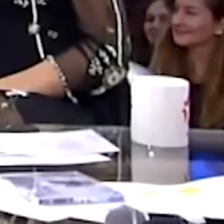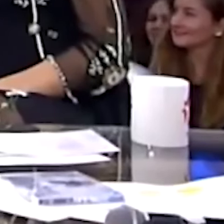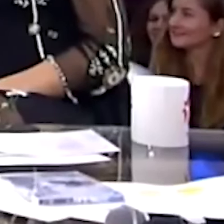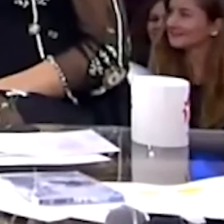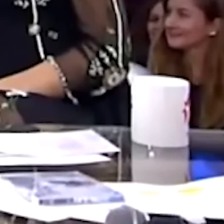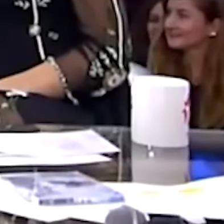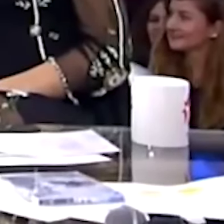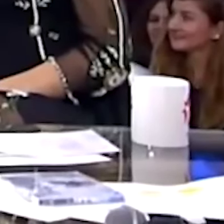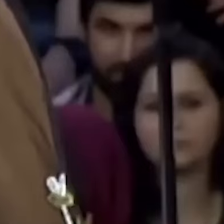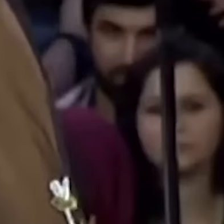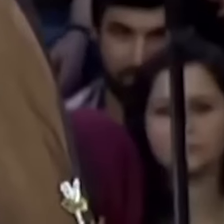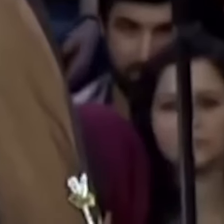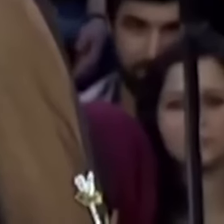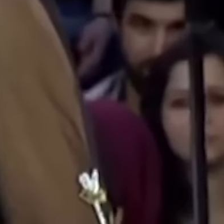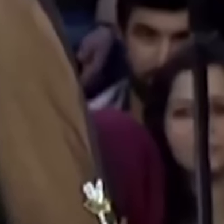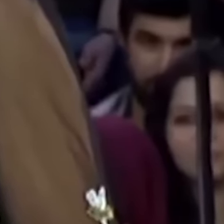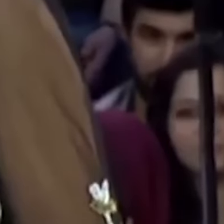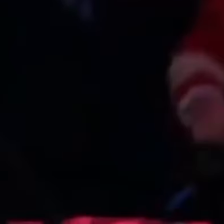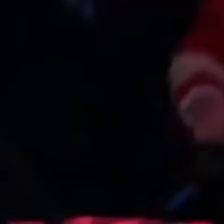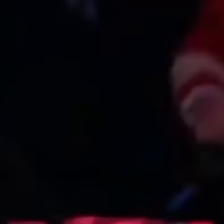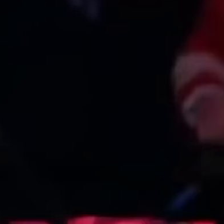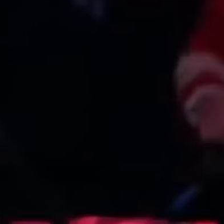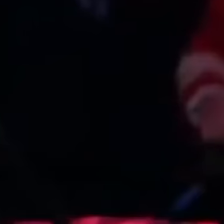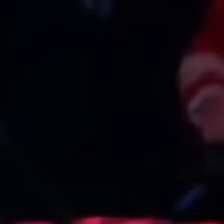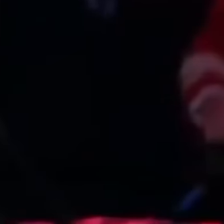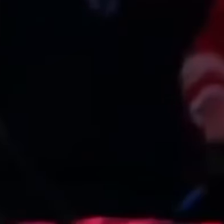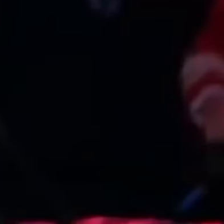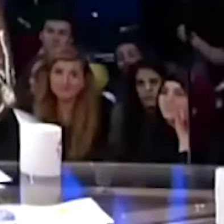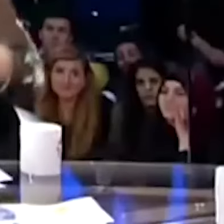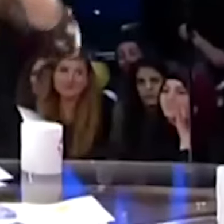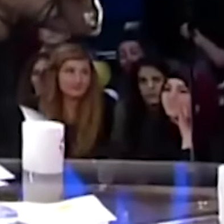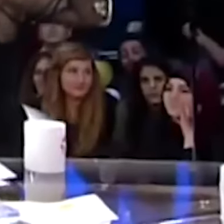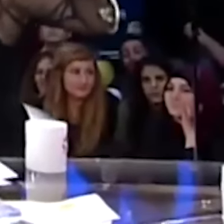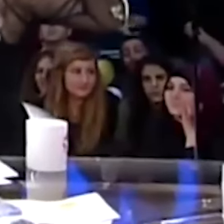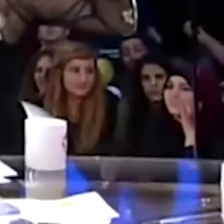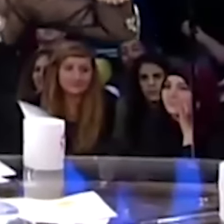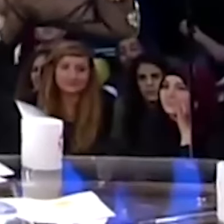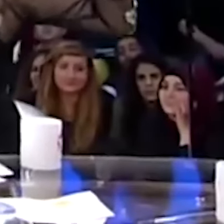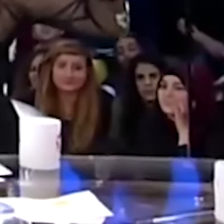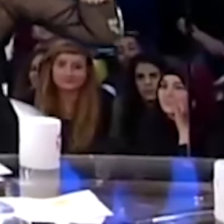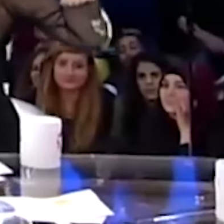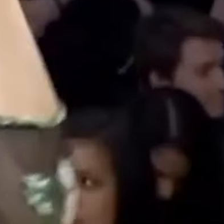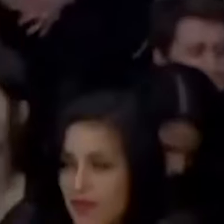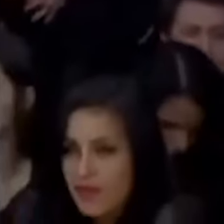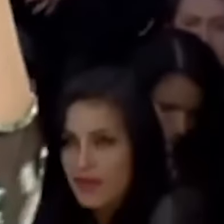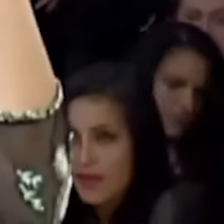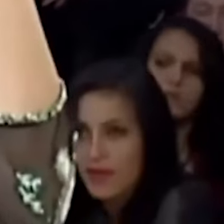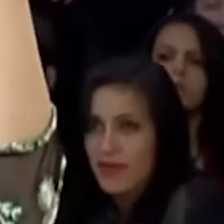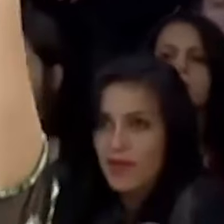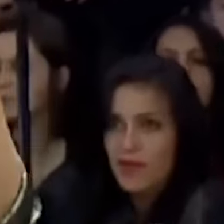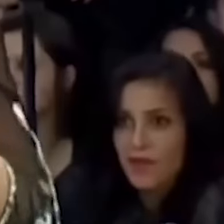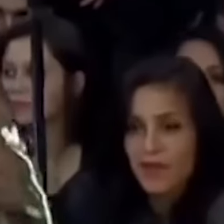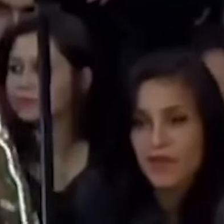cüce için izliyor. Öyle mi? Yani ben mi yanılıyorum? Ben şey izliyordum. Cüce başrolde değil mi? Ejderha Khaleesi var ya, ejderha falan taşıyor.